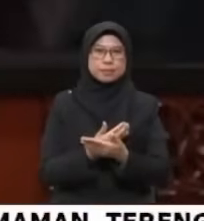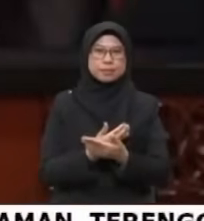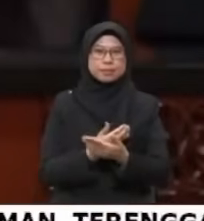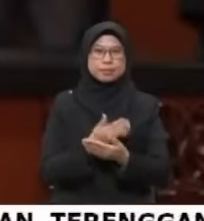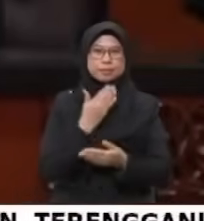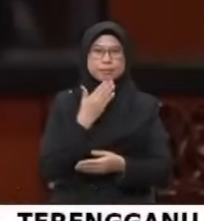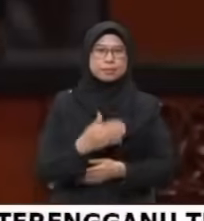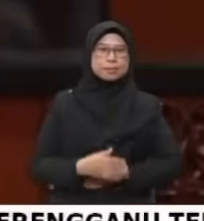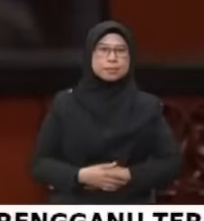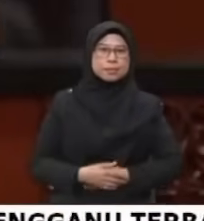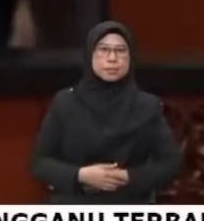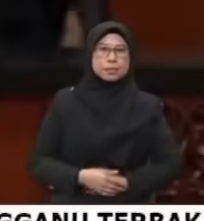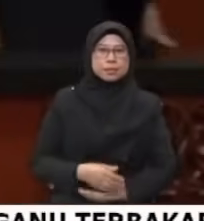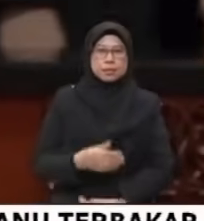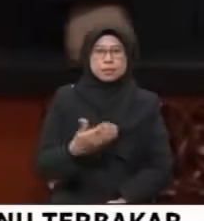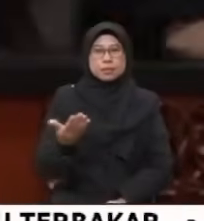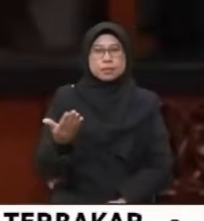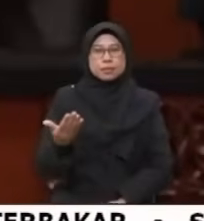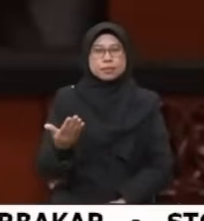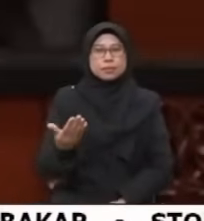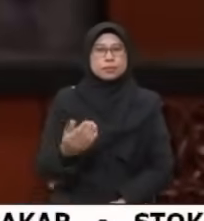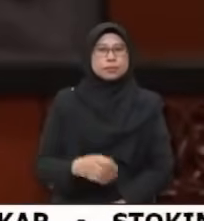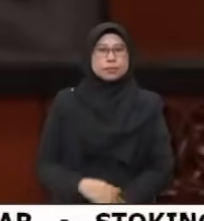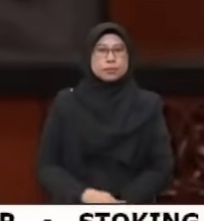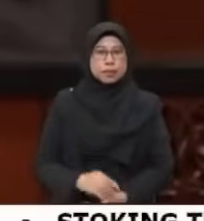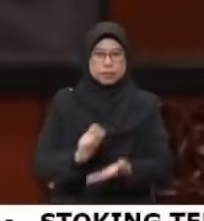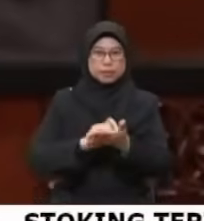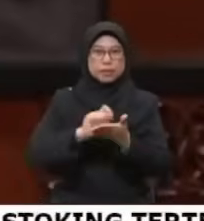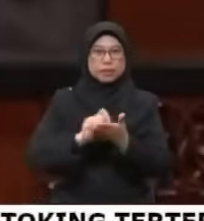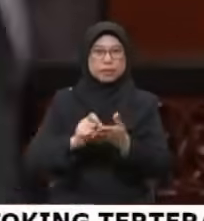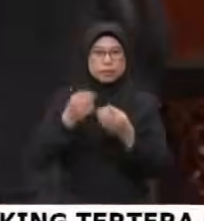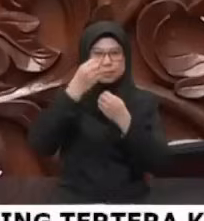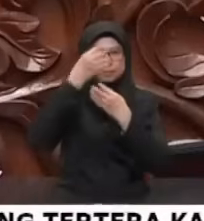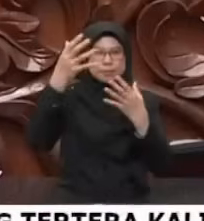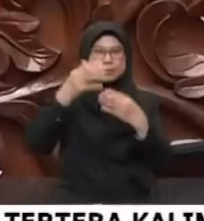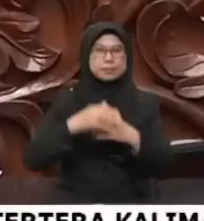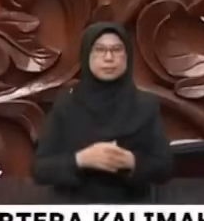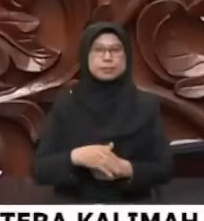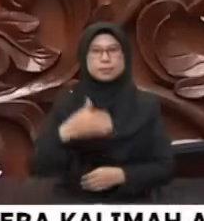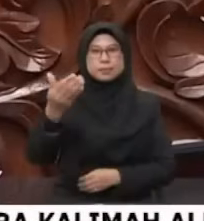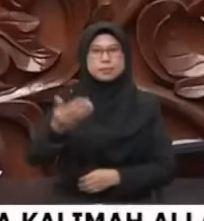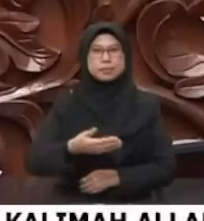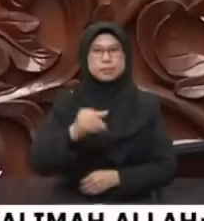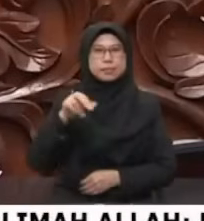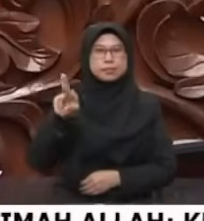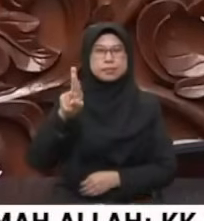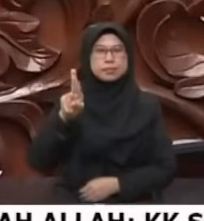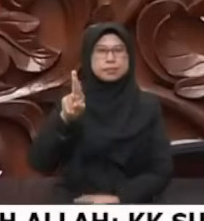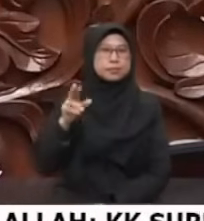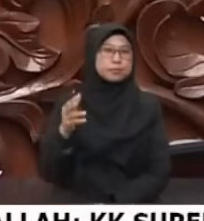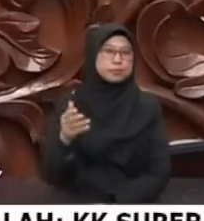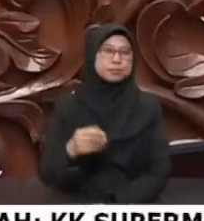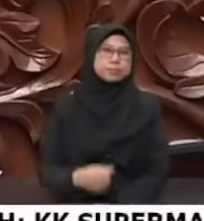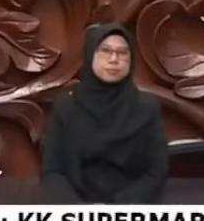kasihlah imihan yang lain yang berhormat saya bagi secara bertulislah banyak maklumat saya jemput Senator